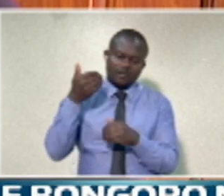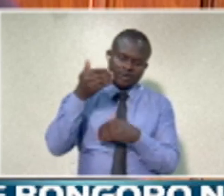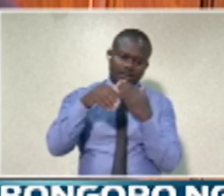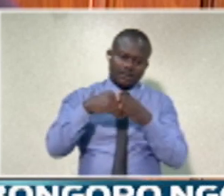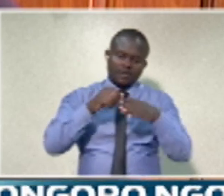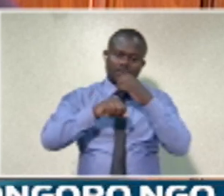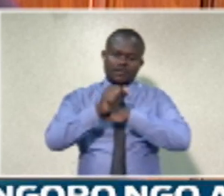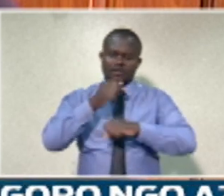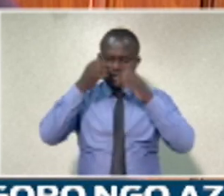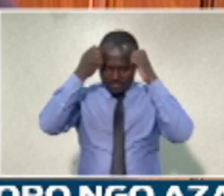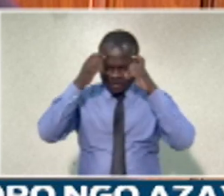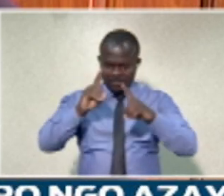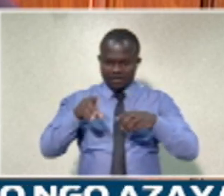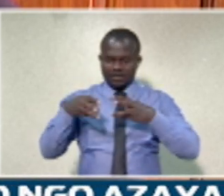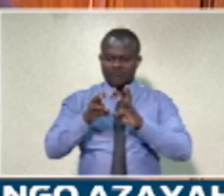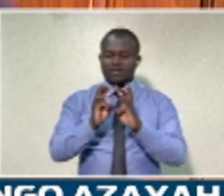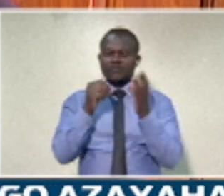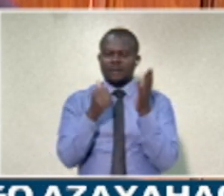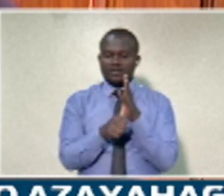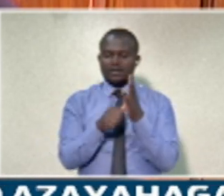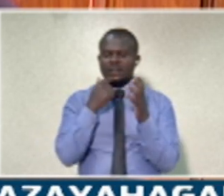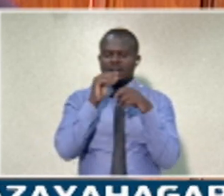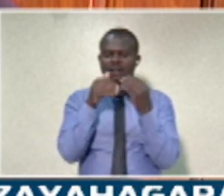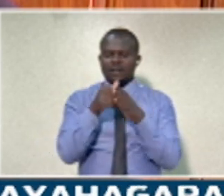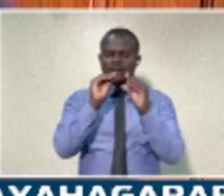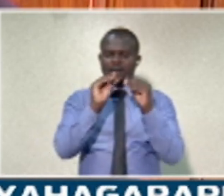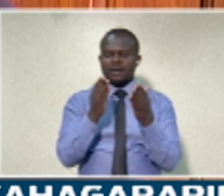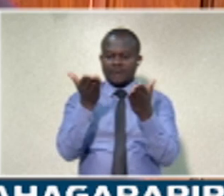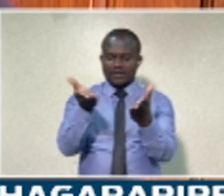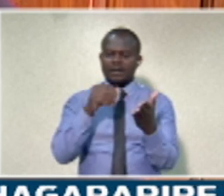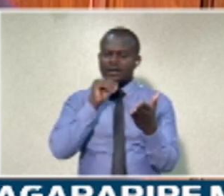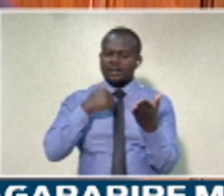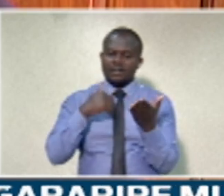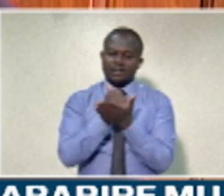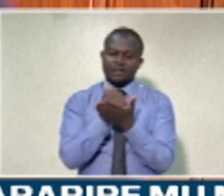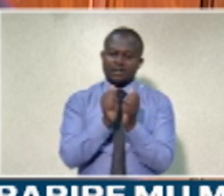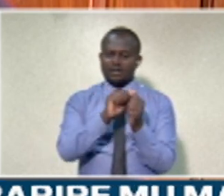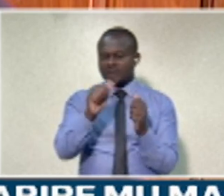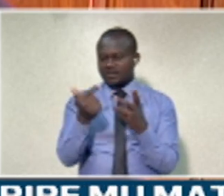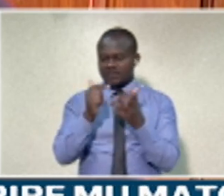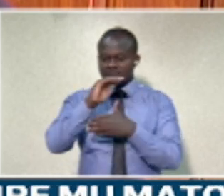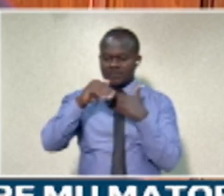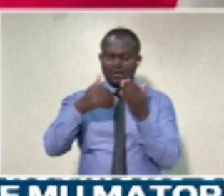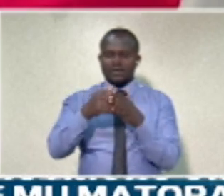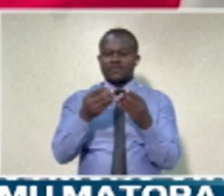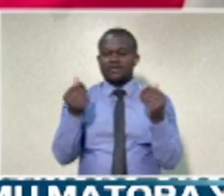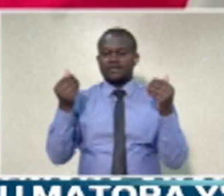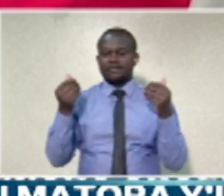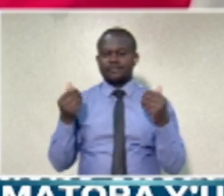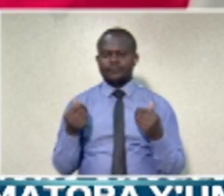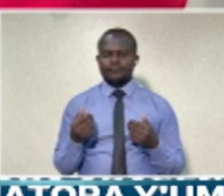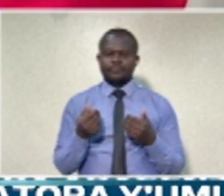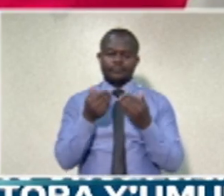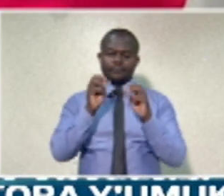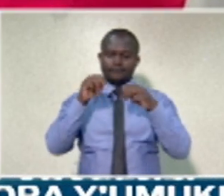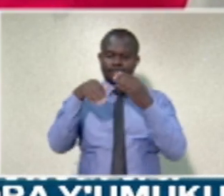bya bikorwa by'uburezi, ku buryo noneho na cya kibazo cyo kuvuga ngo abarimu barahari badafite ibyangombwa n'ibindi byose cyava mu nzira. Kuba